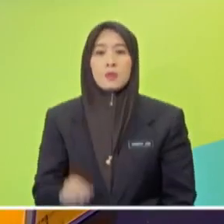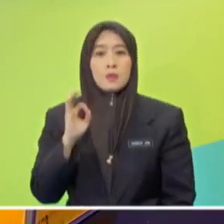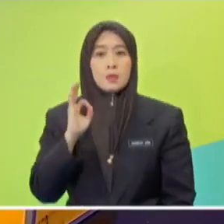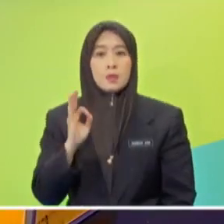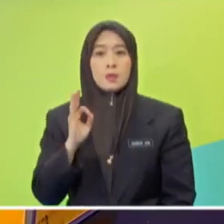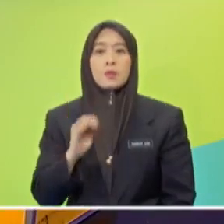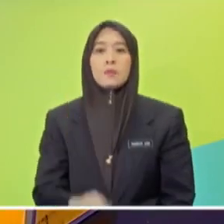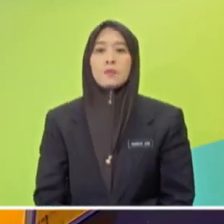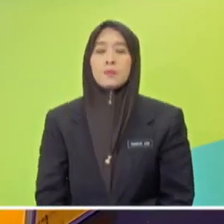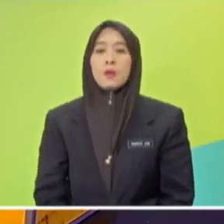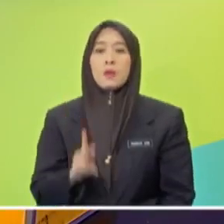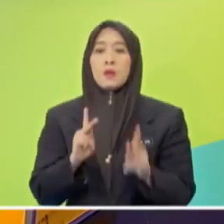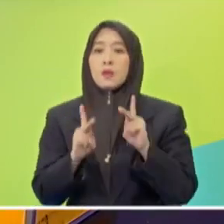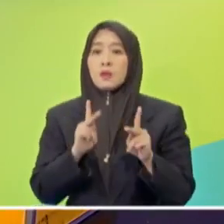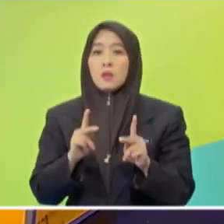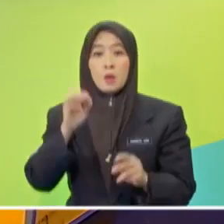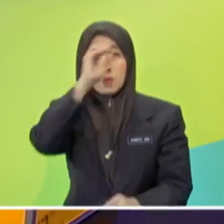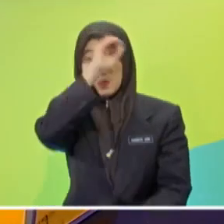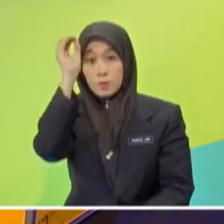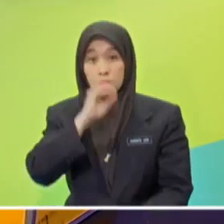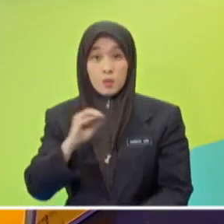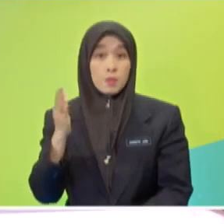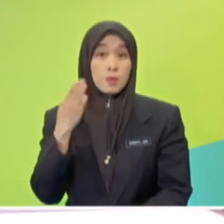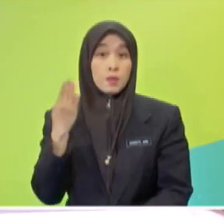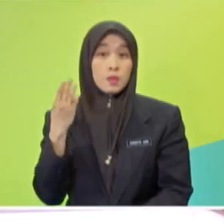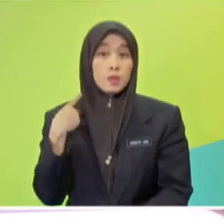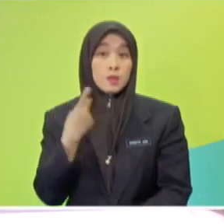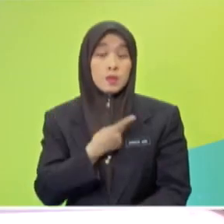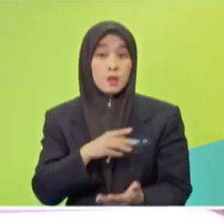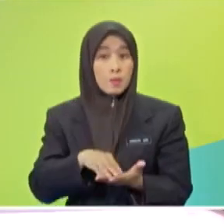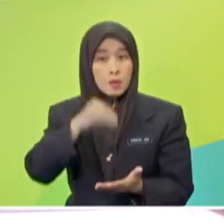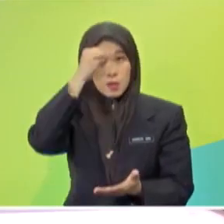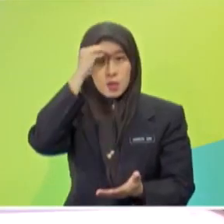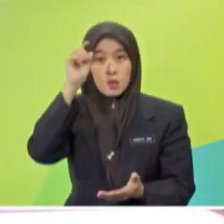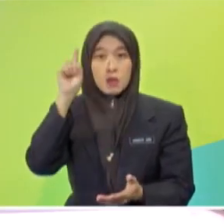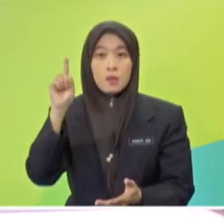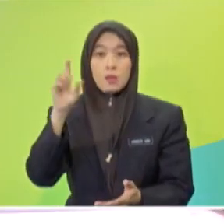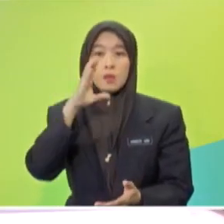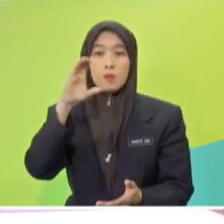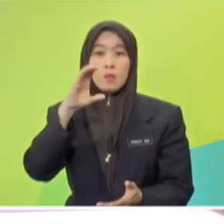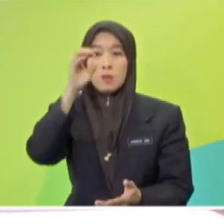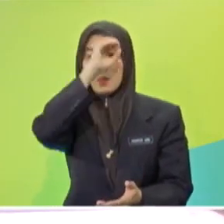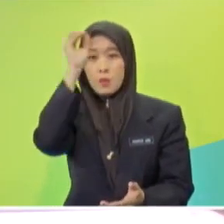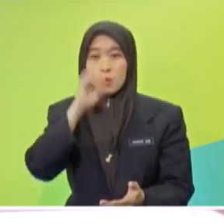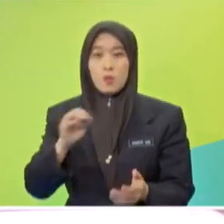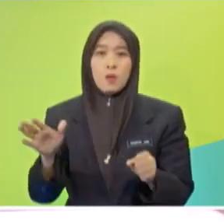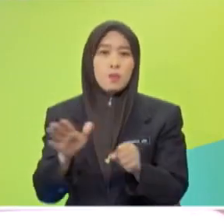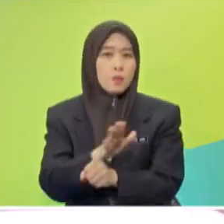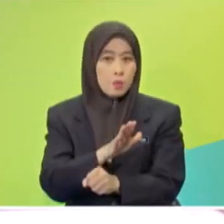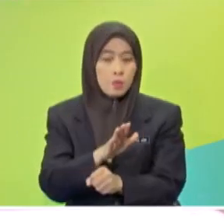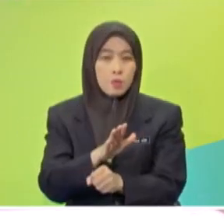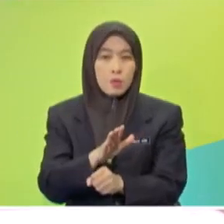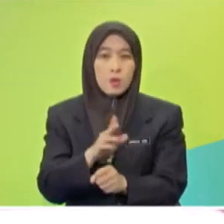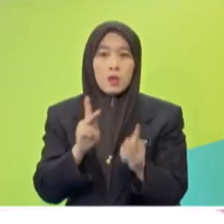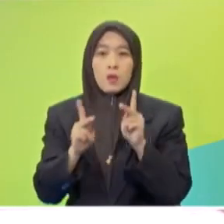Jadi kalau pratus nih biasanya kalau kita belajar 100 kali kalau satu sepatu nih penuh lah kalau